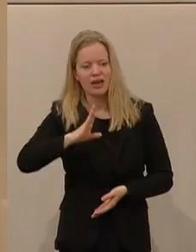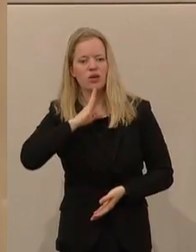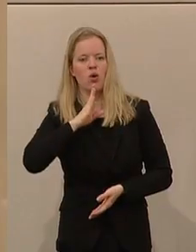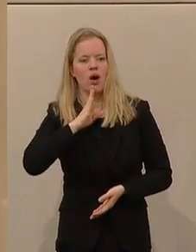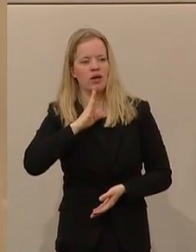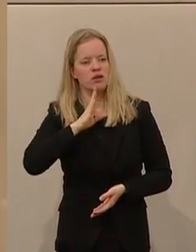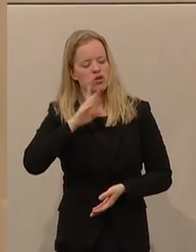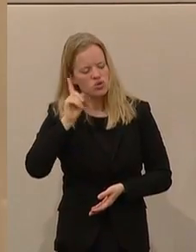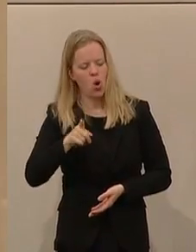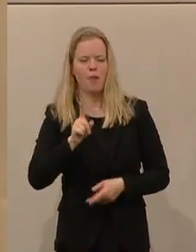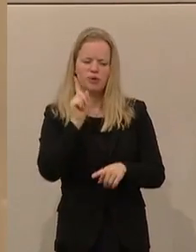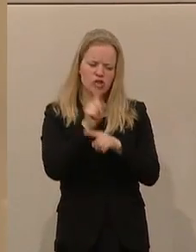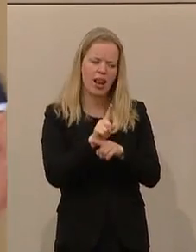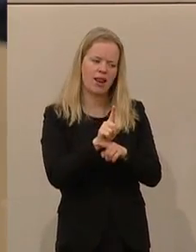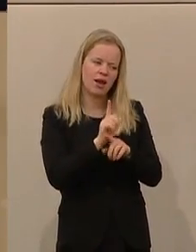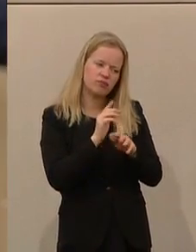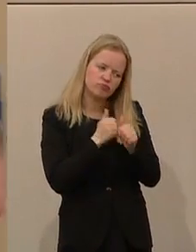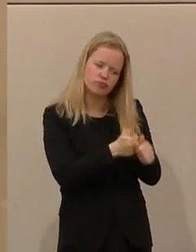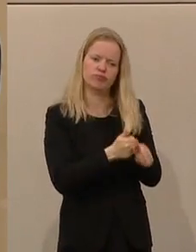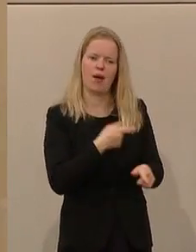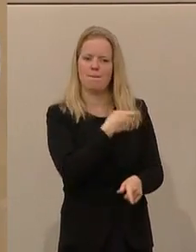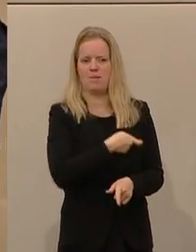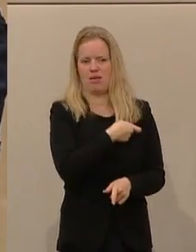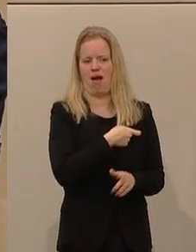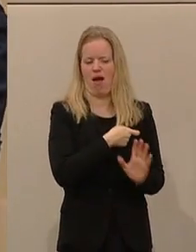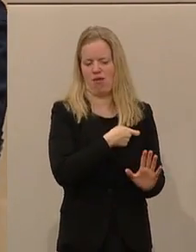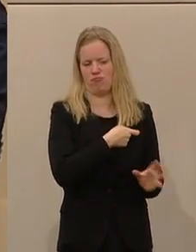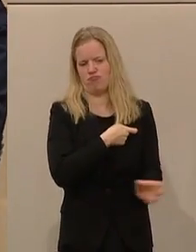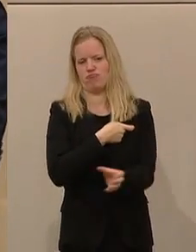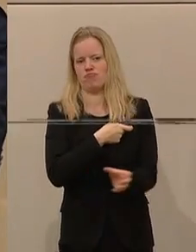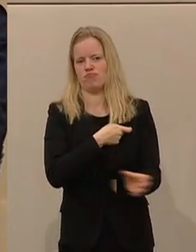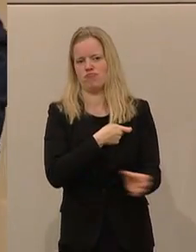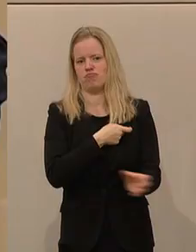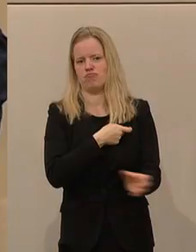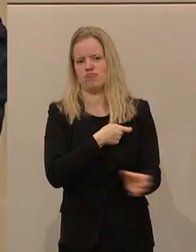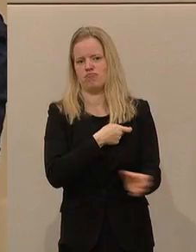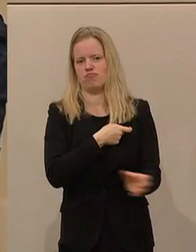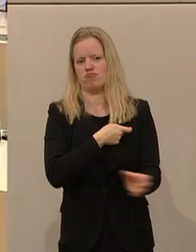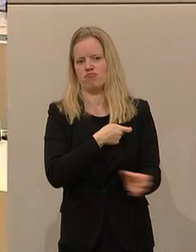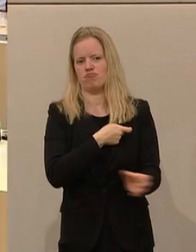des Parteibuches bestellen. Und das ist Zeit für Neues? Sebastian Kurz, ernsthaft?